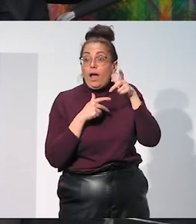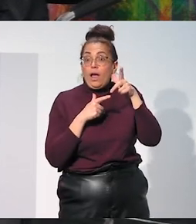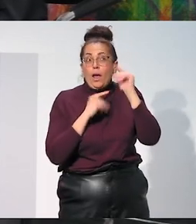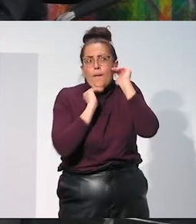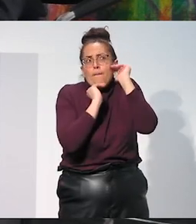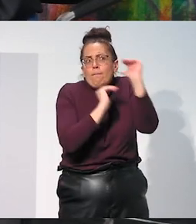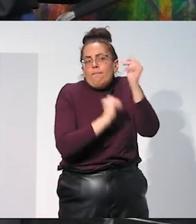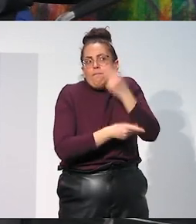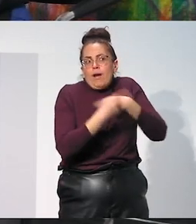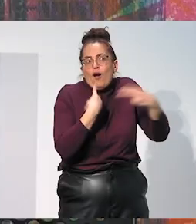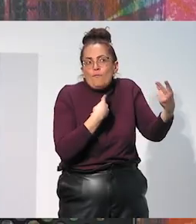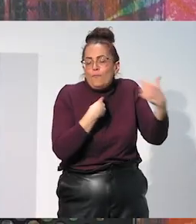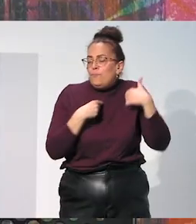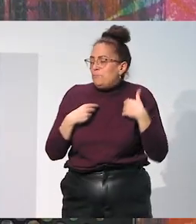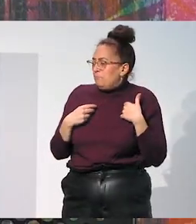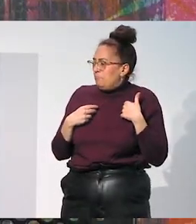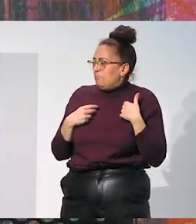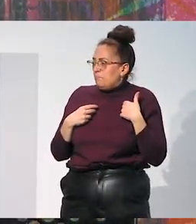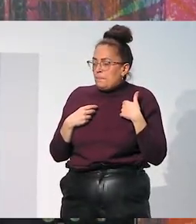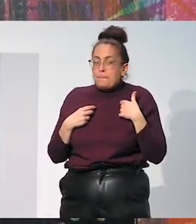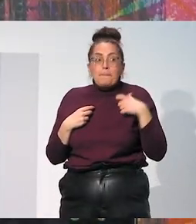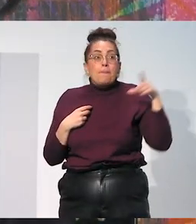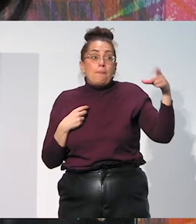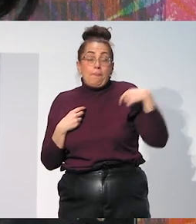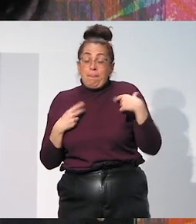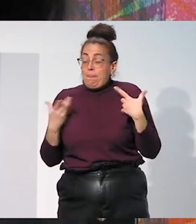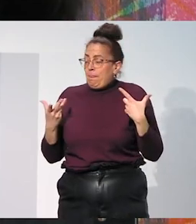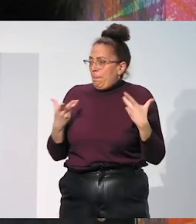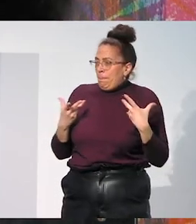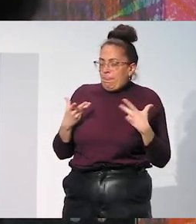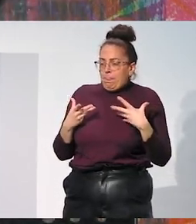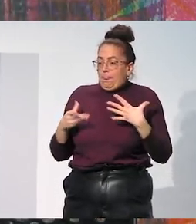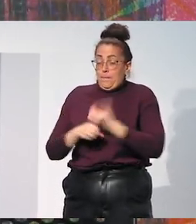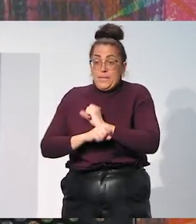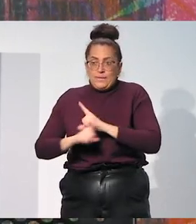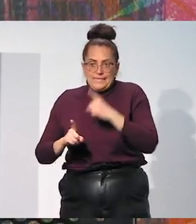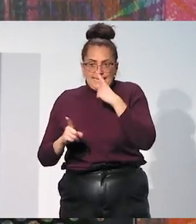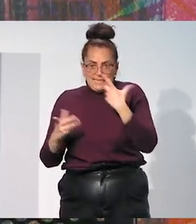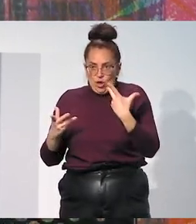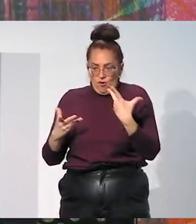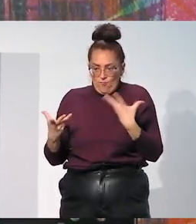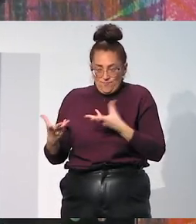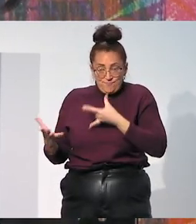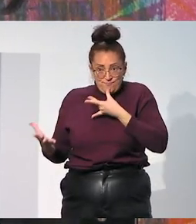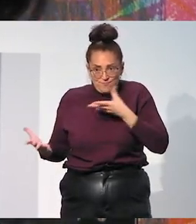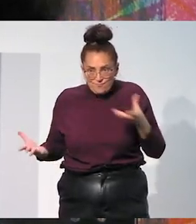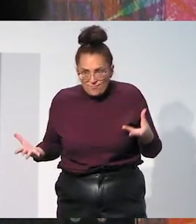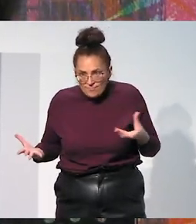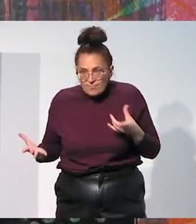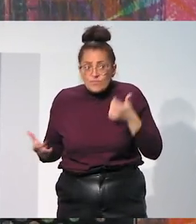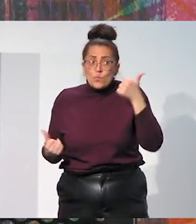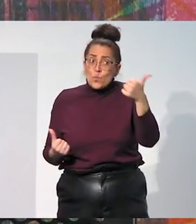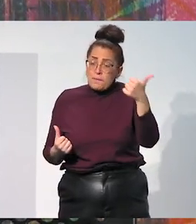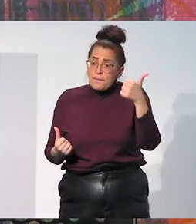voulait écrire, mais n'arrivait pas. A-t-il dit un jour, il y avait une sorte d'impuissance. Il dit aussi s'être